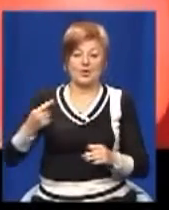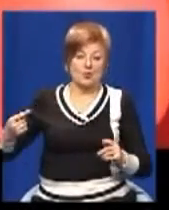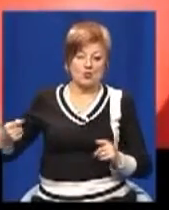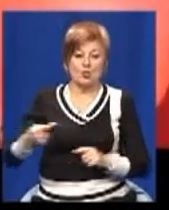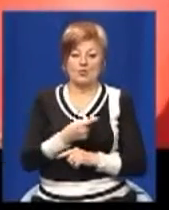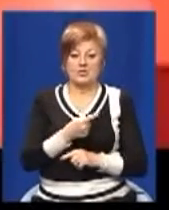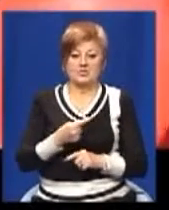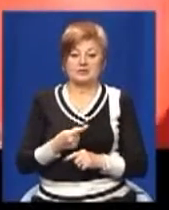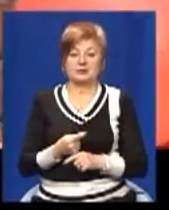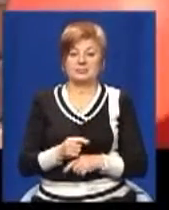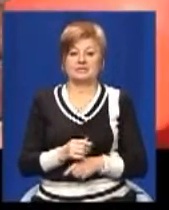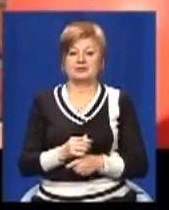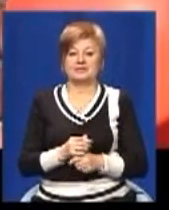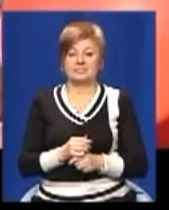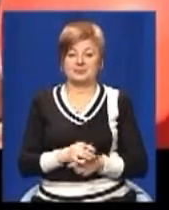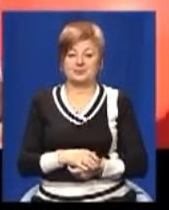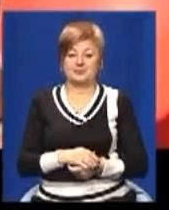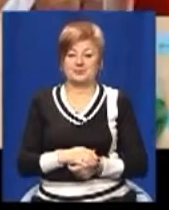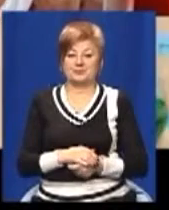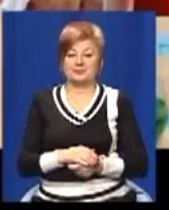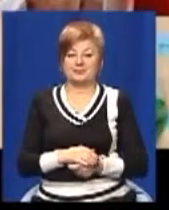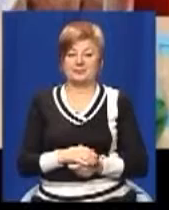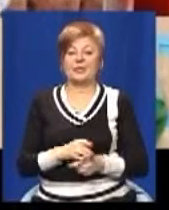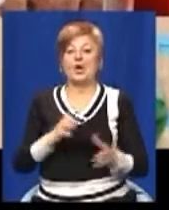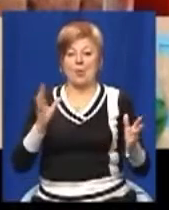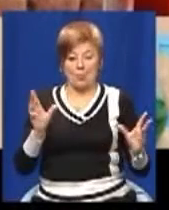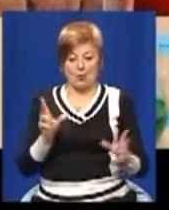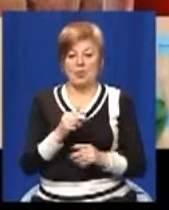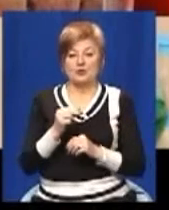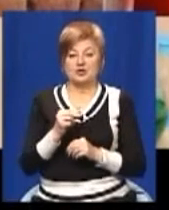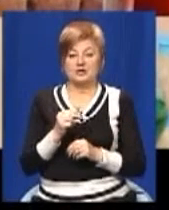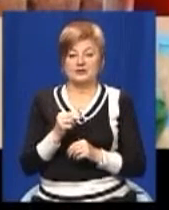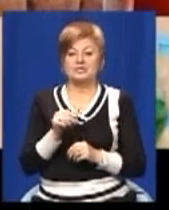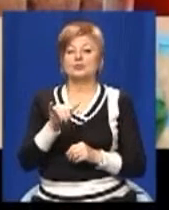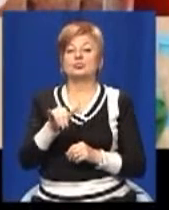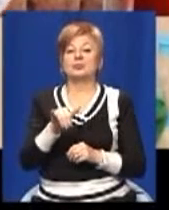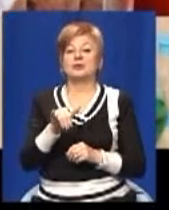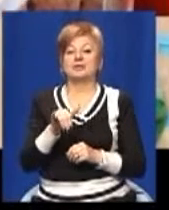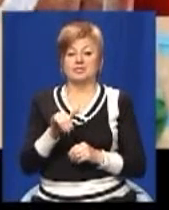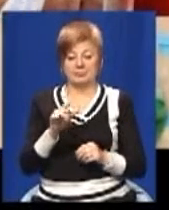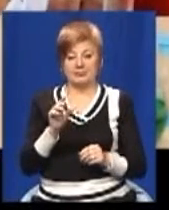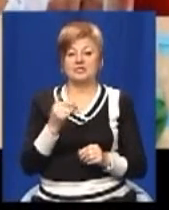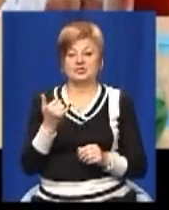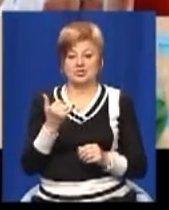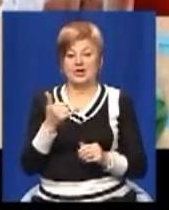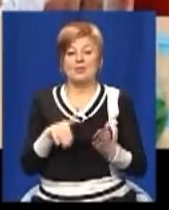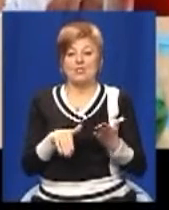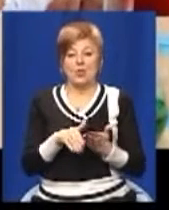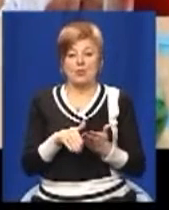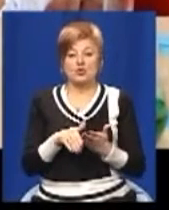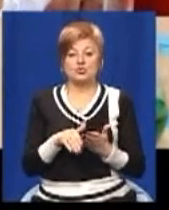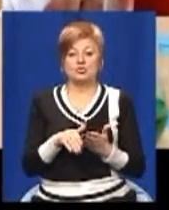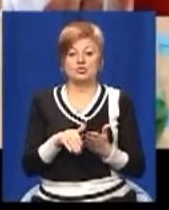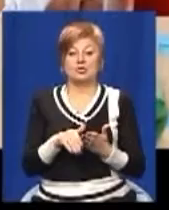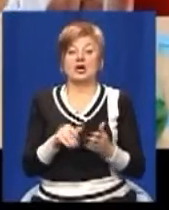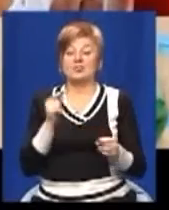пробуємо вставити шампур. О, у мене вже вийшло. А як у вас? Я вам зараз допоможу.